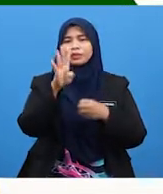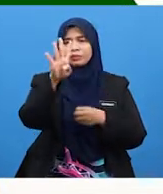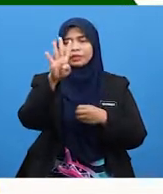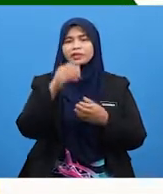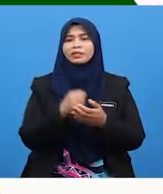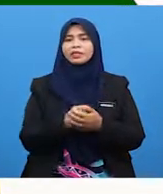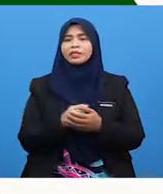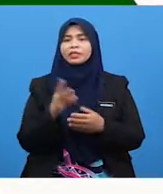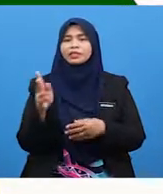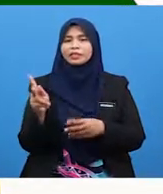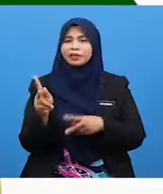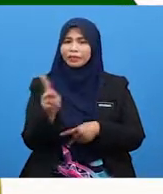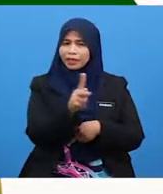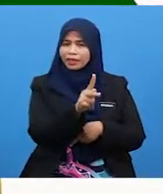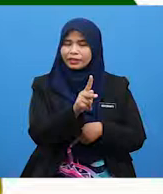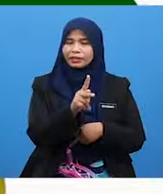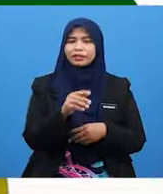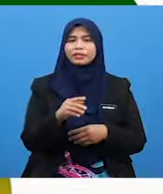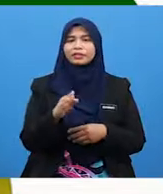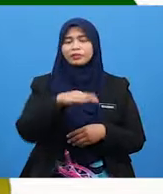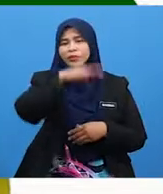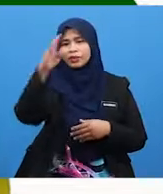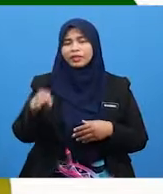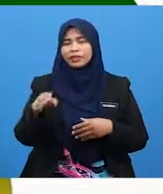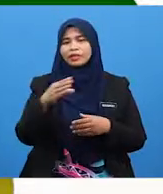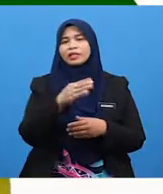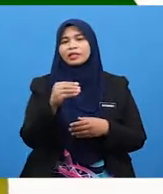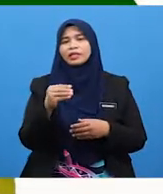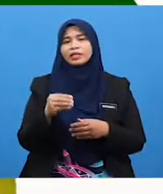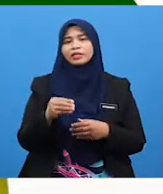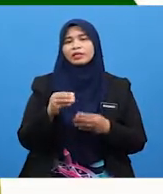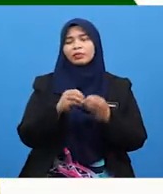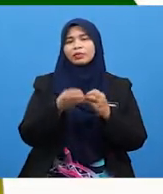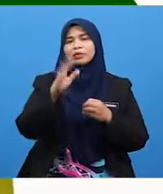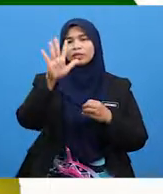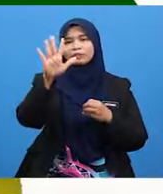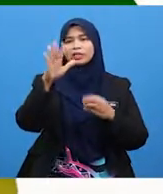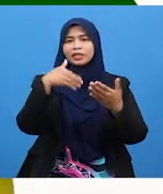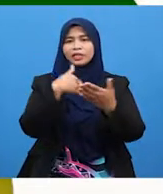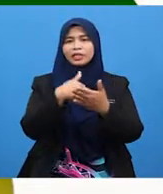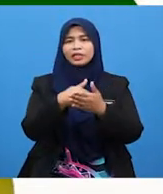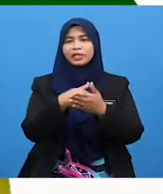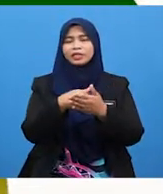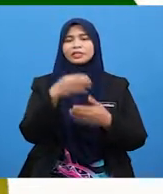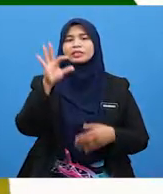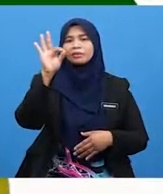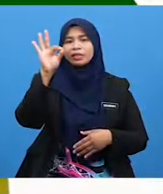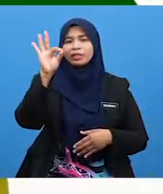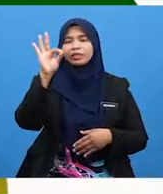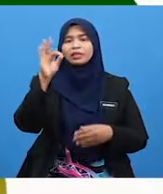berada di sebelah kiri bukit. Manakala angka 5 hingga angka